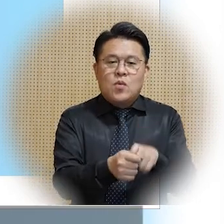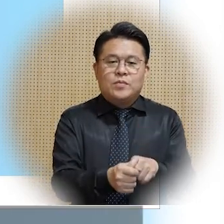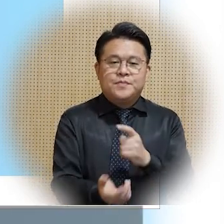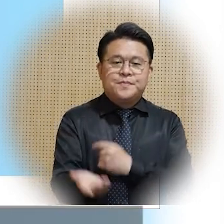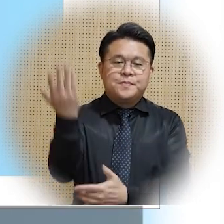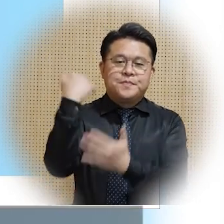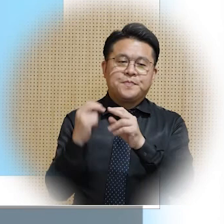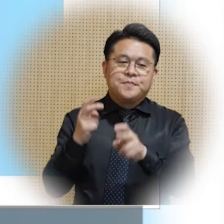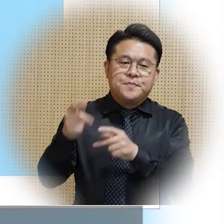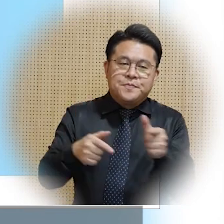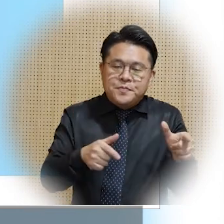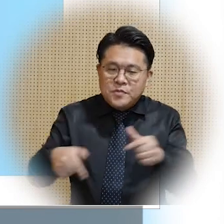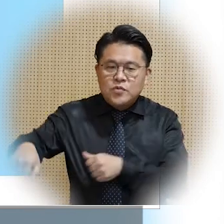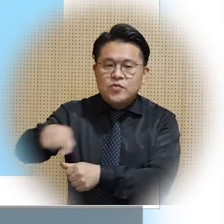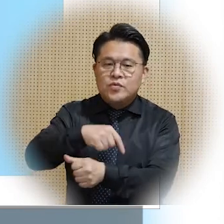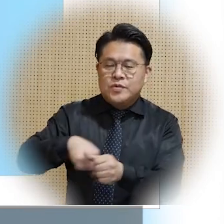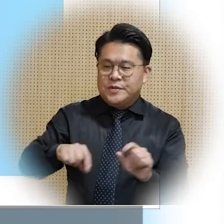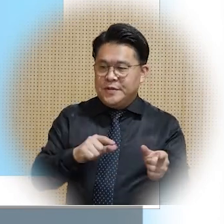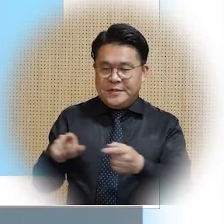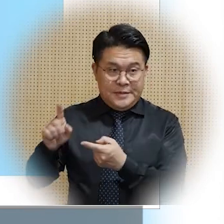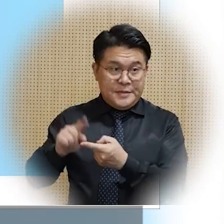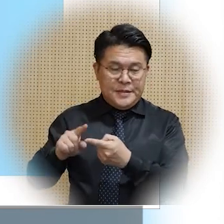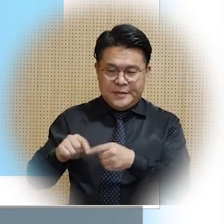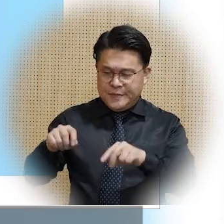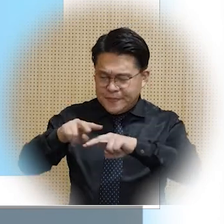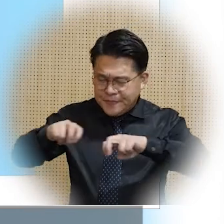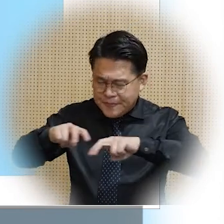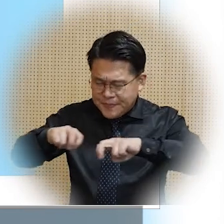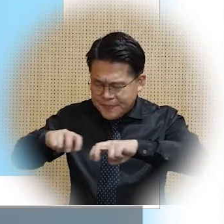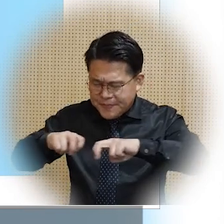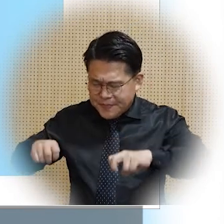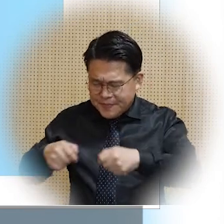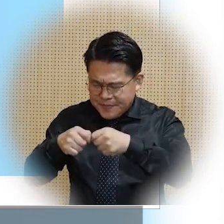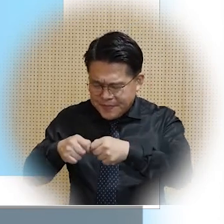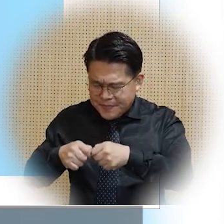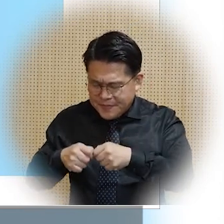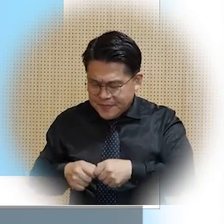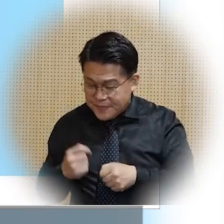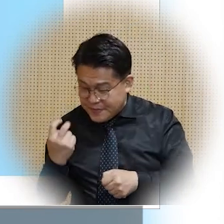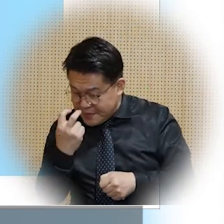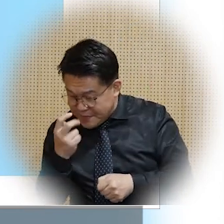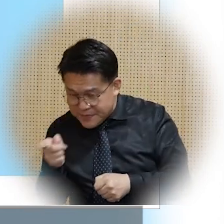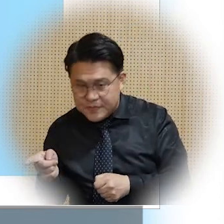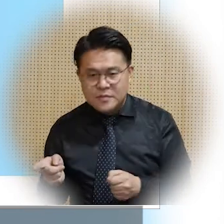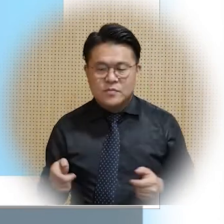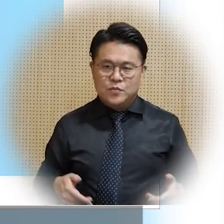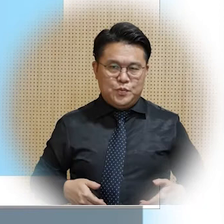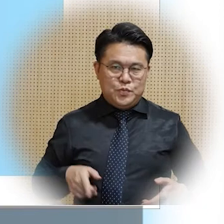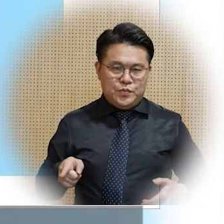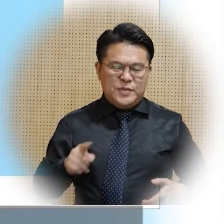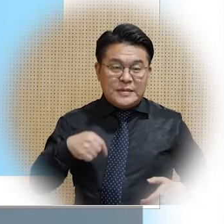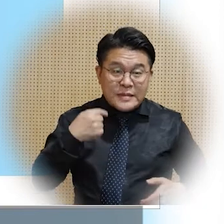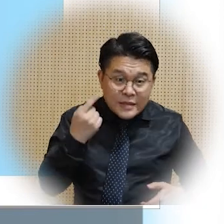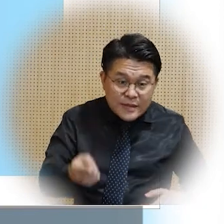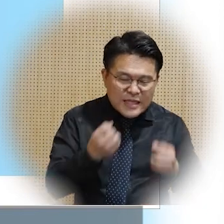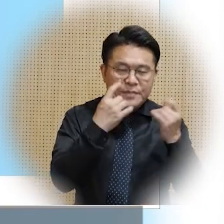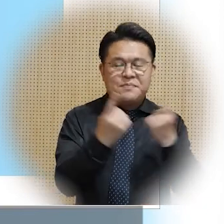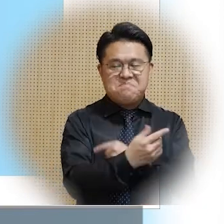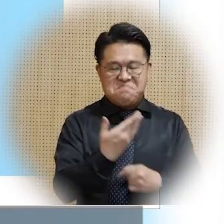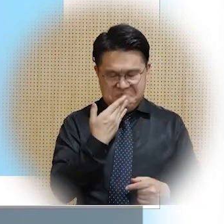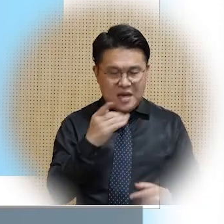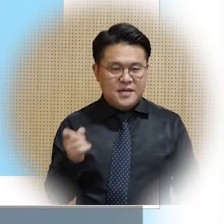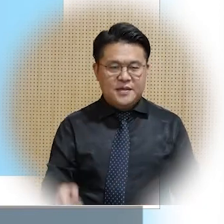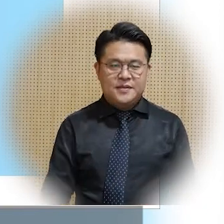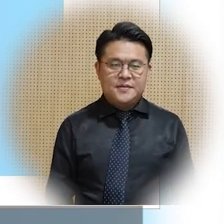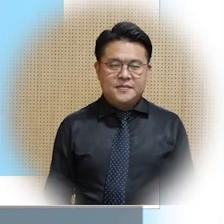근데 혁신을 하기 위해서는요, 기존에 어, 사업들이 어떻게 운영되고 있는지를 철저한